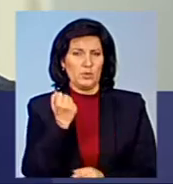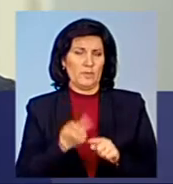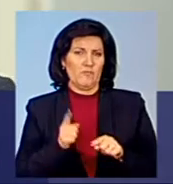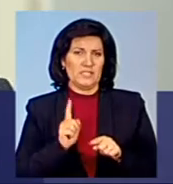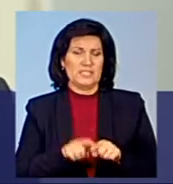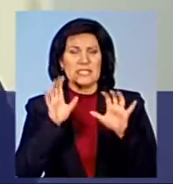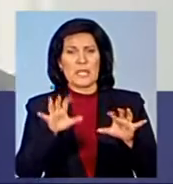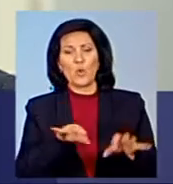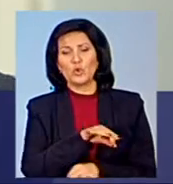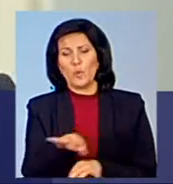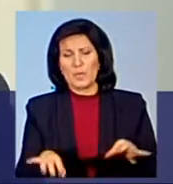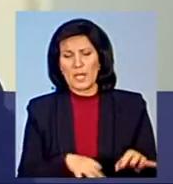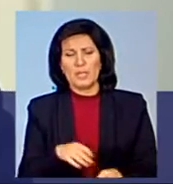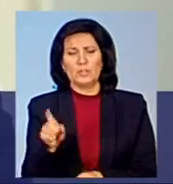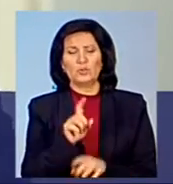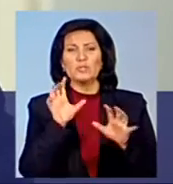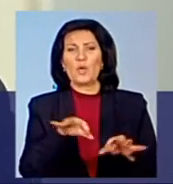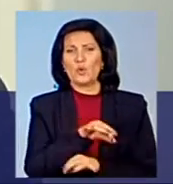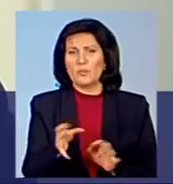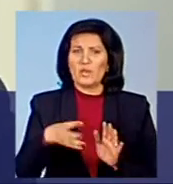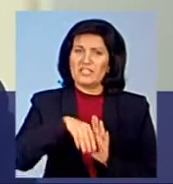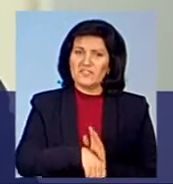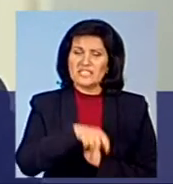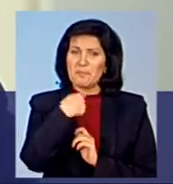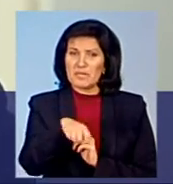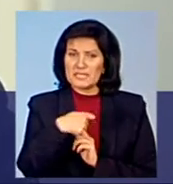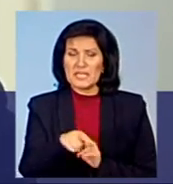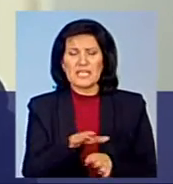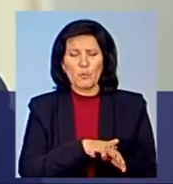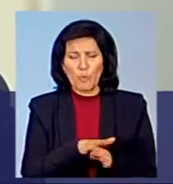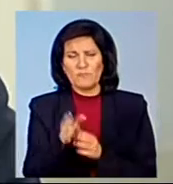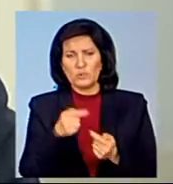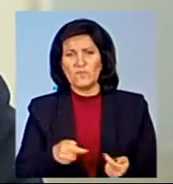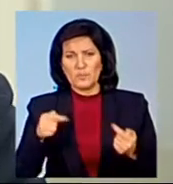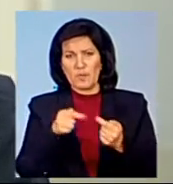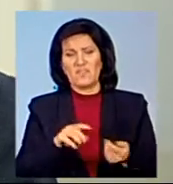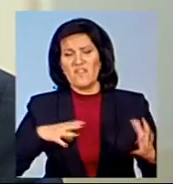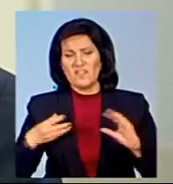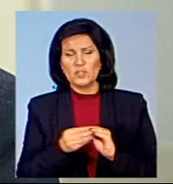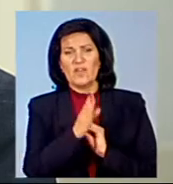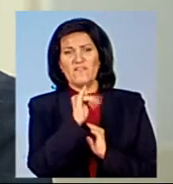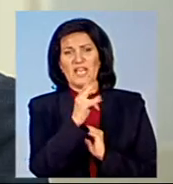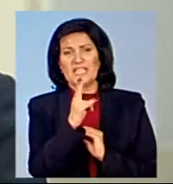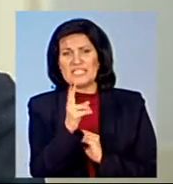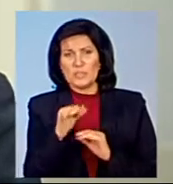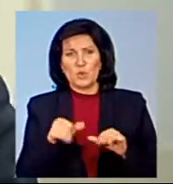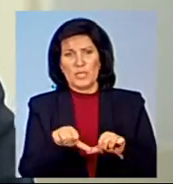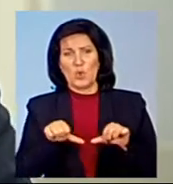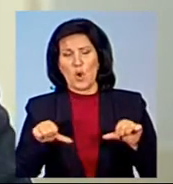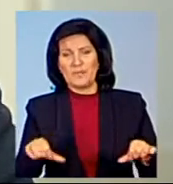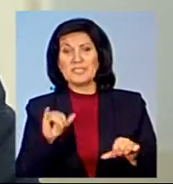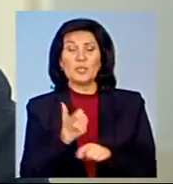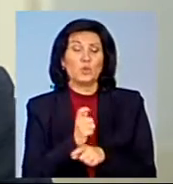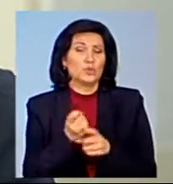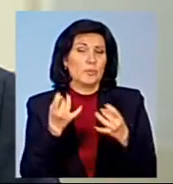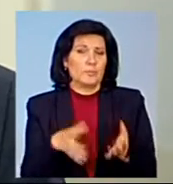цей законопроект. Що законопроект, внесений президентом, повністю відповідає висновкам Венеційської комісії. І